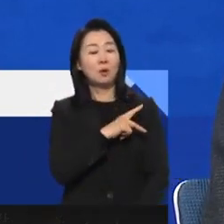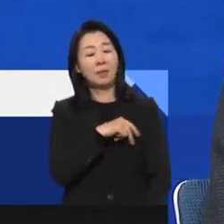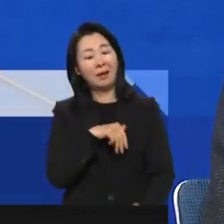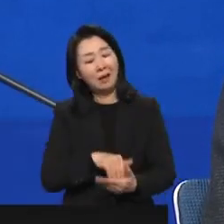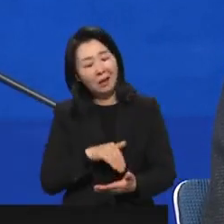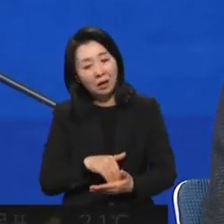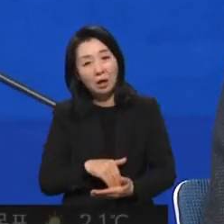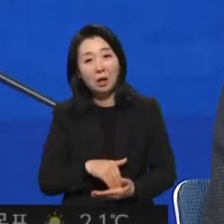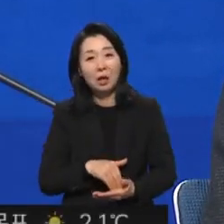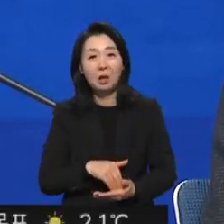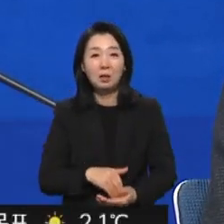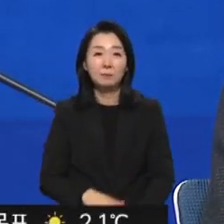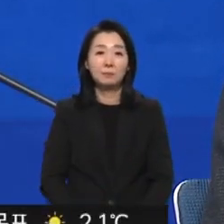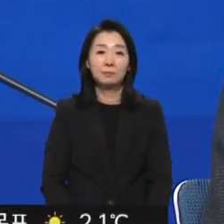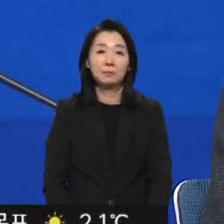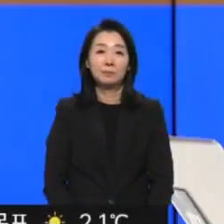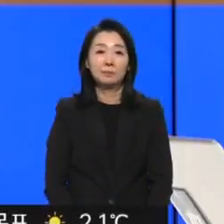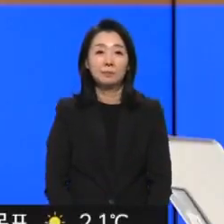듭니다.